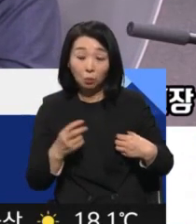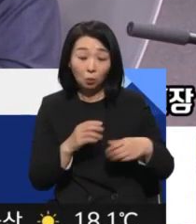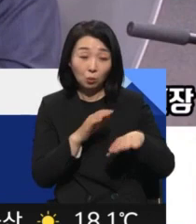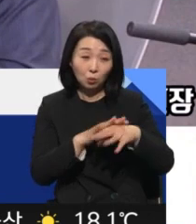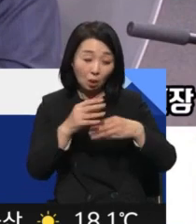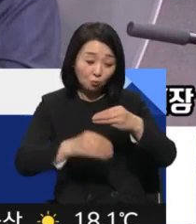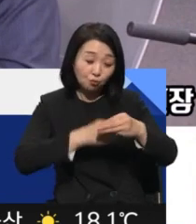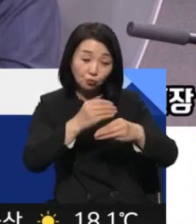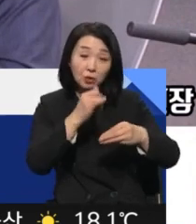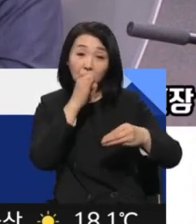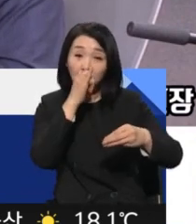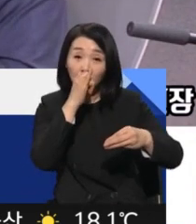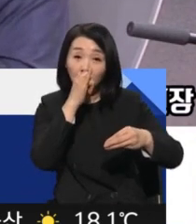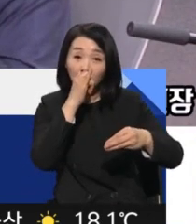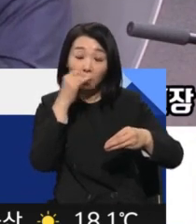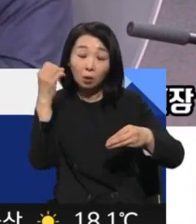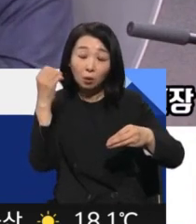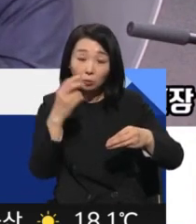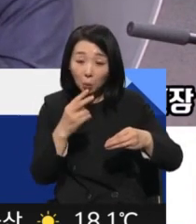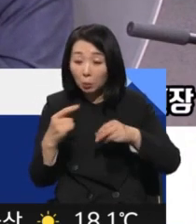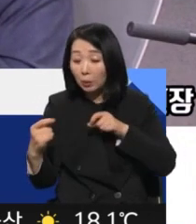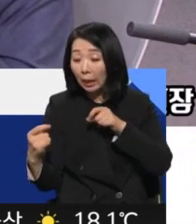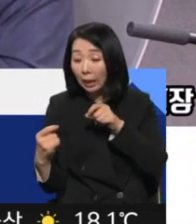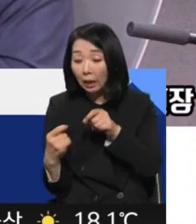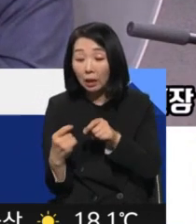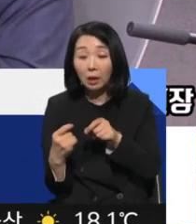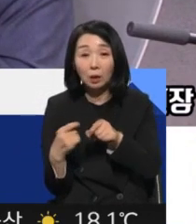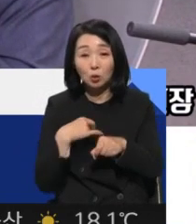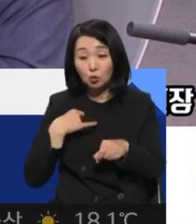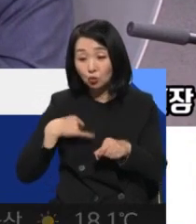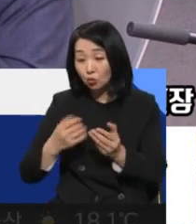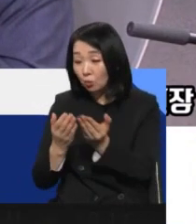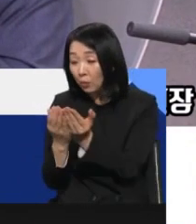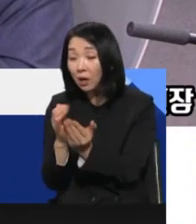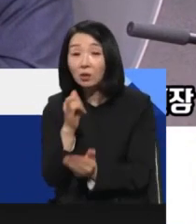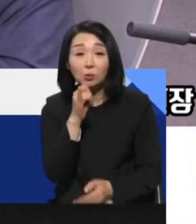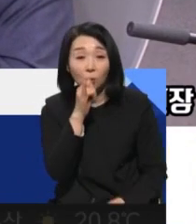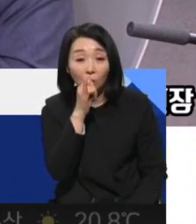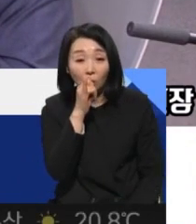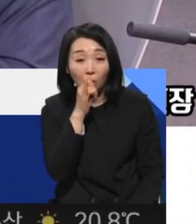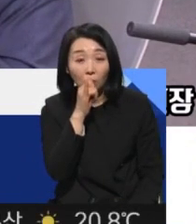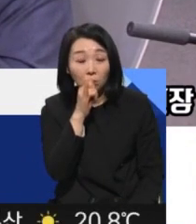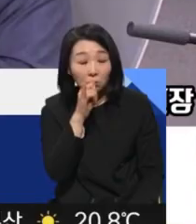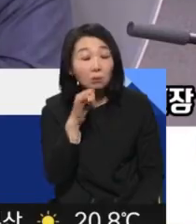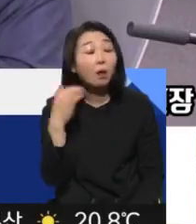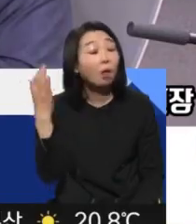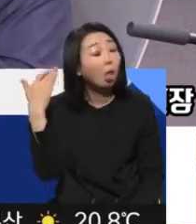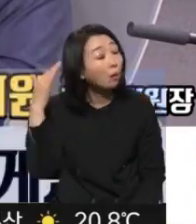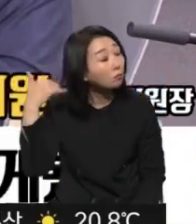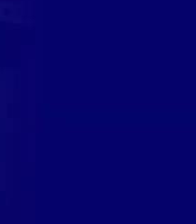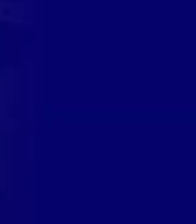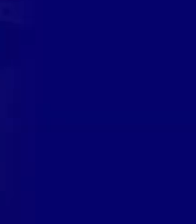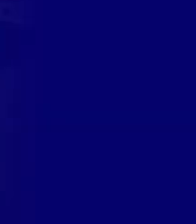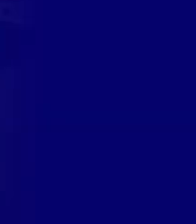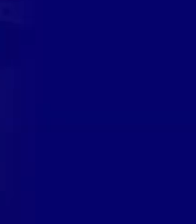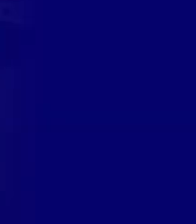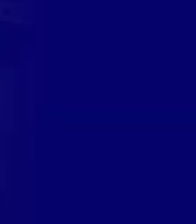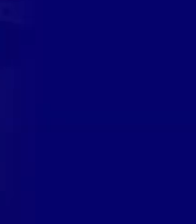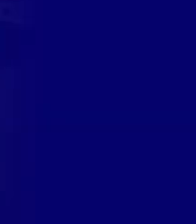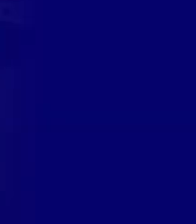손에 붕대를 감은 것 그리고 인근에 중국 어선이 있었던 것 이건 처음 듣는 얘기에요